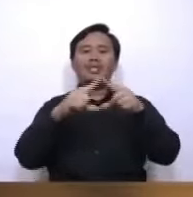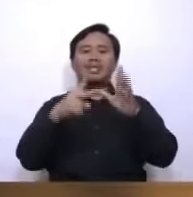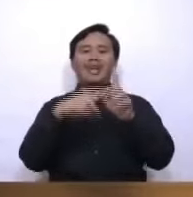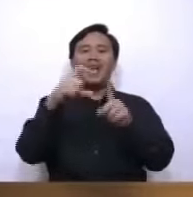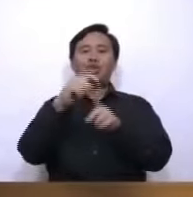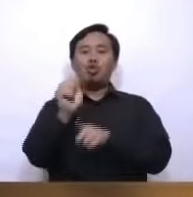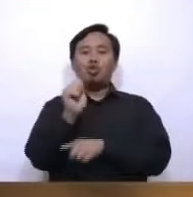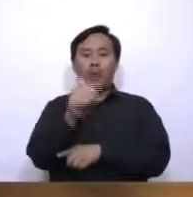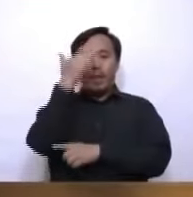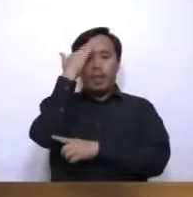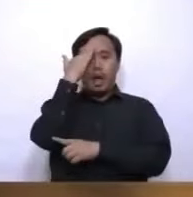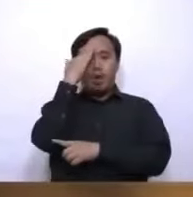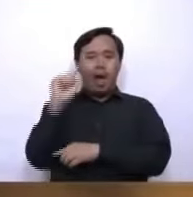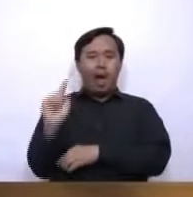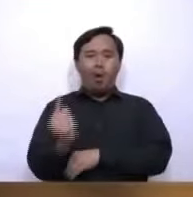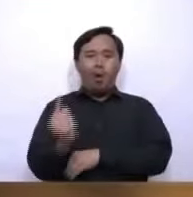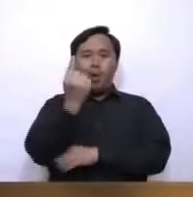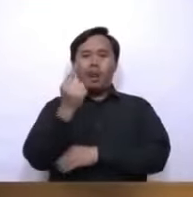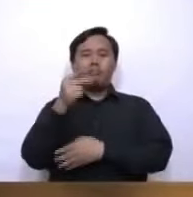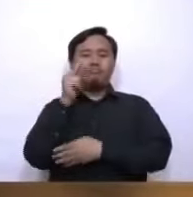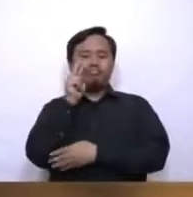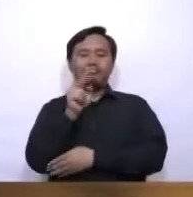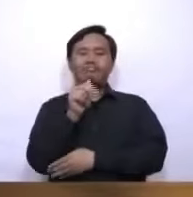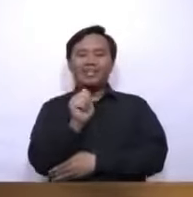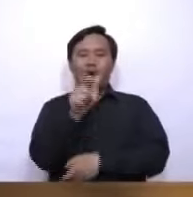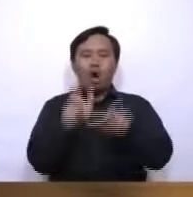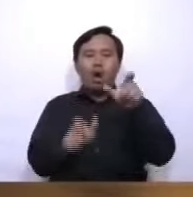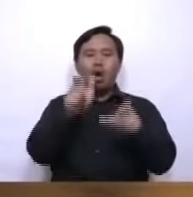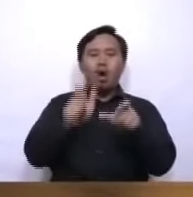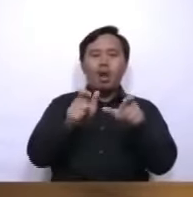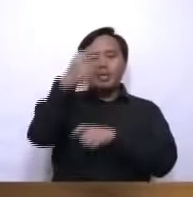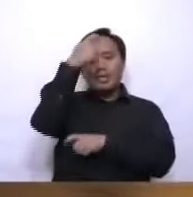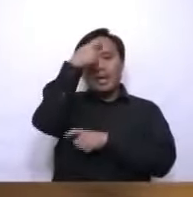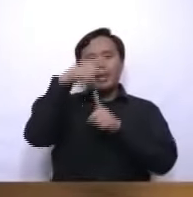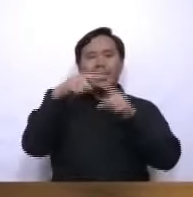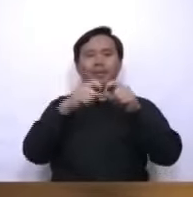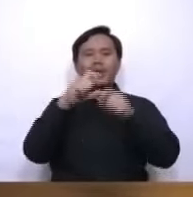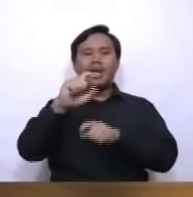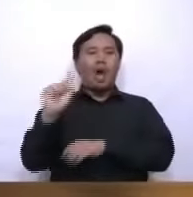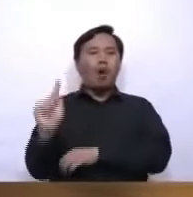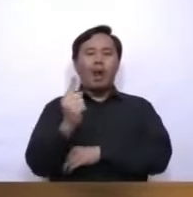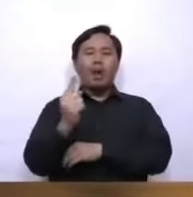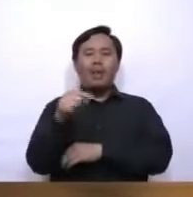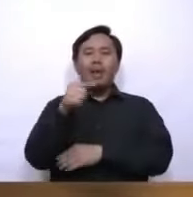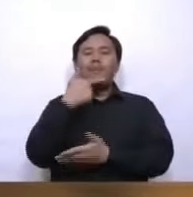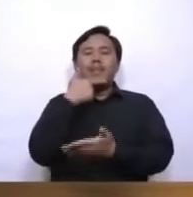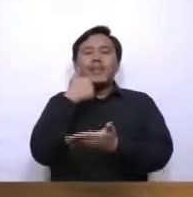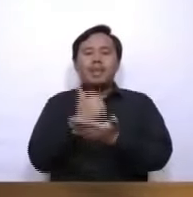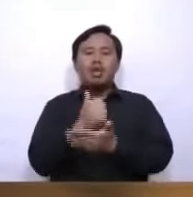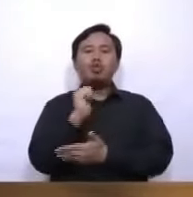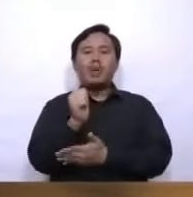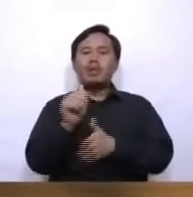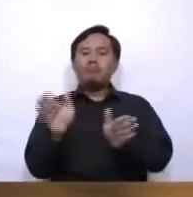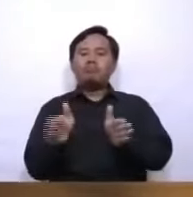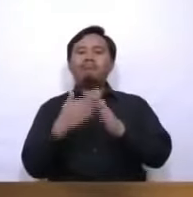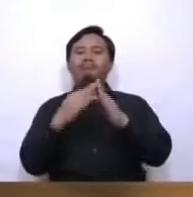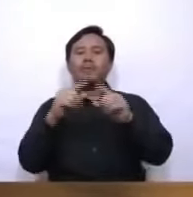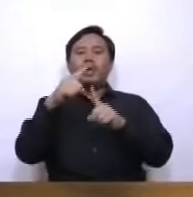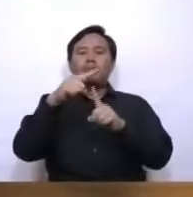mampu mendeteksi betul mereka-mereka yang terkena TBC. Itulah pentingnya kita revitalisasi